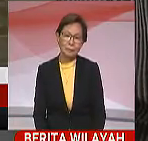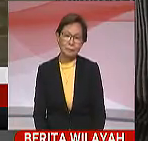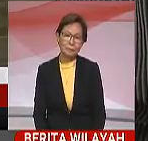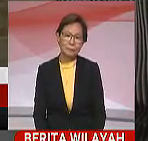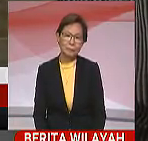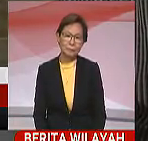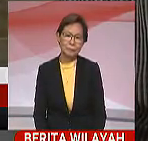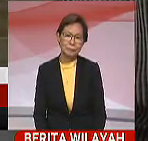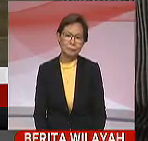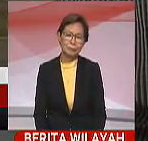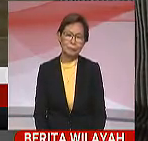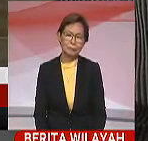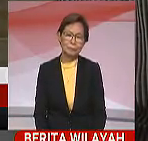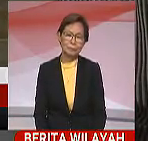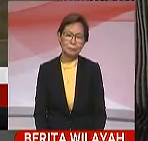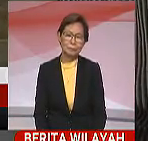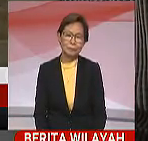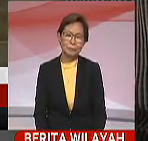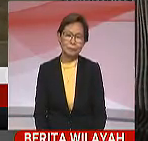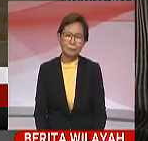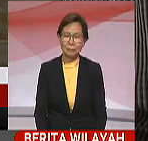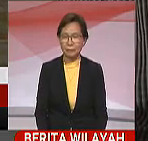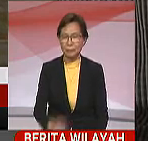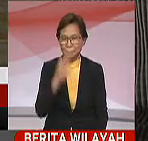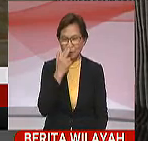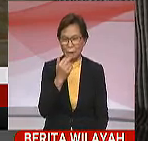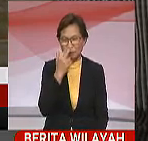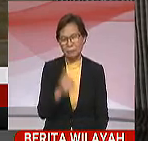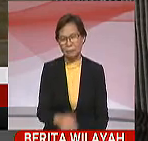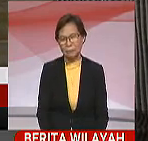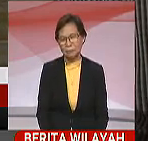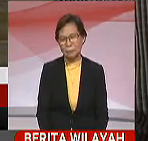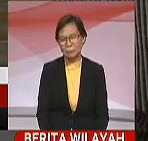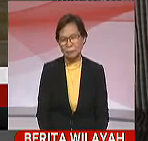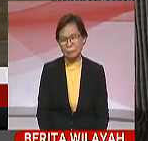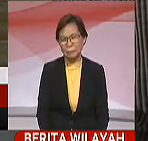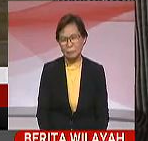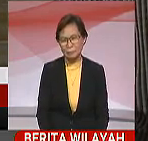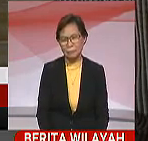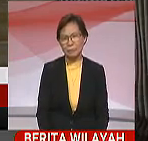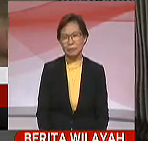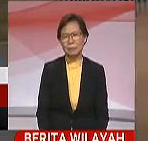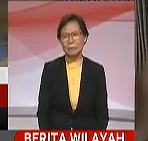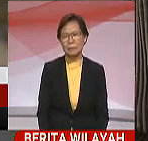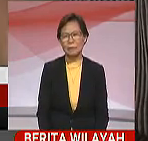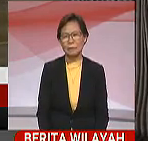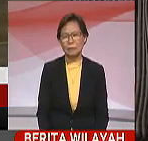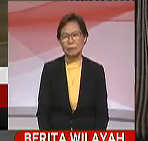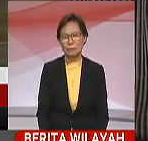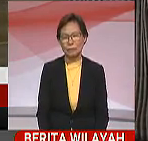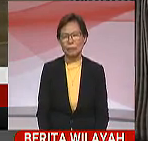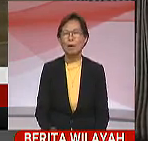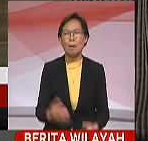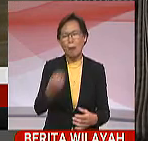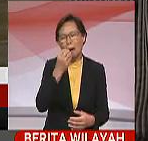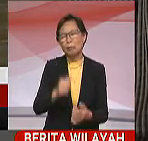Barak kelik ramah-ramah lah ni, tak ada boleh kelik lah. Meh. Makan pun duduk tinggal